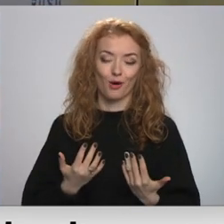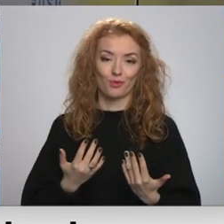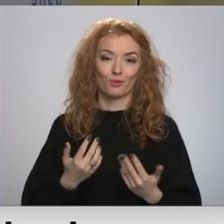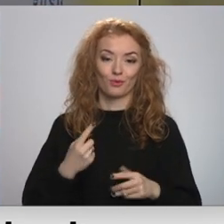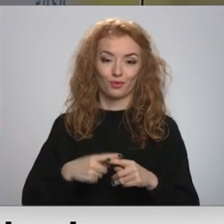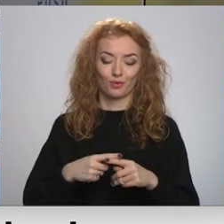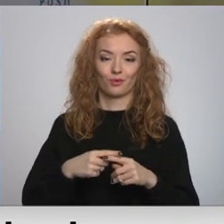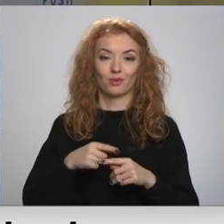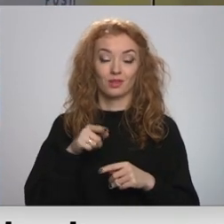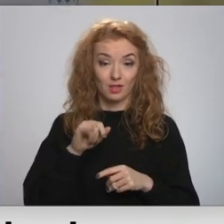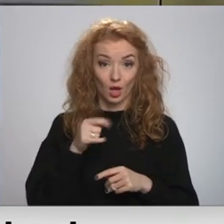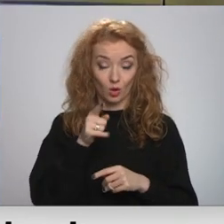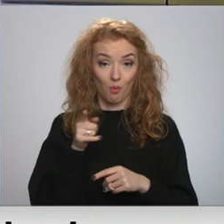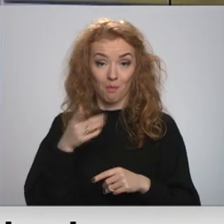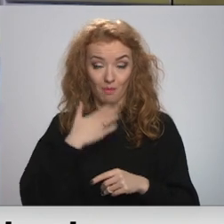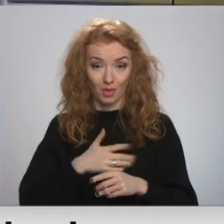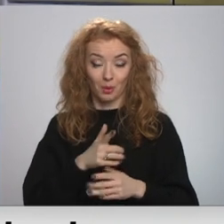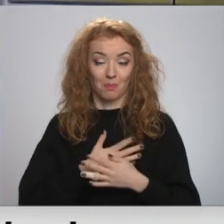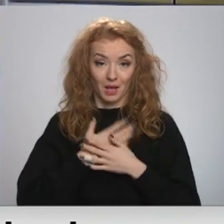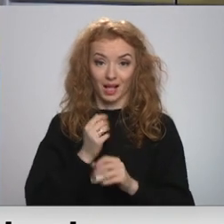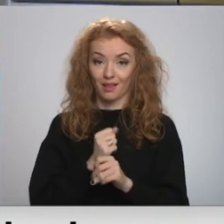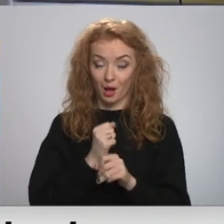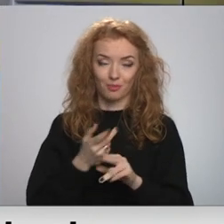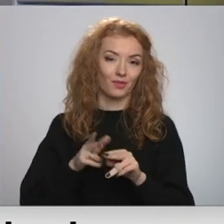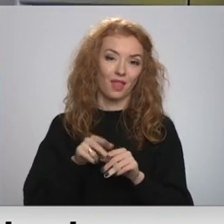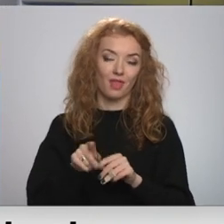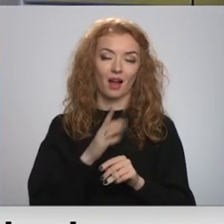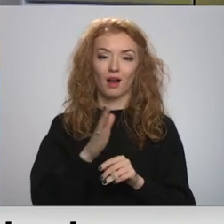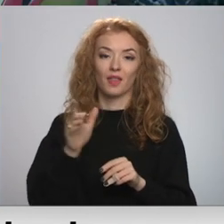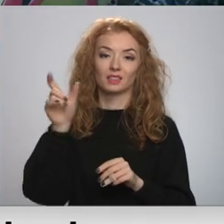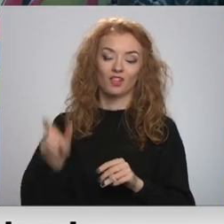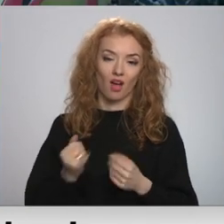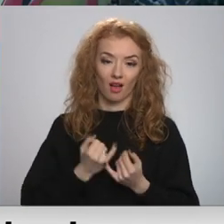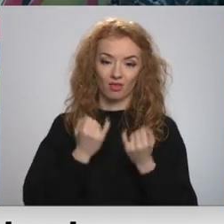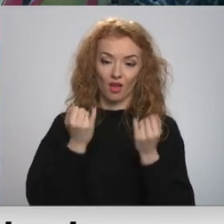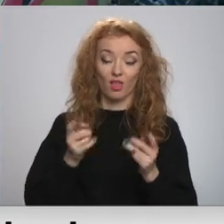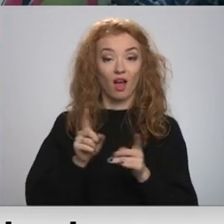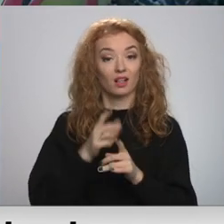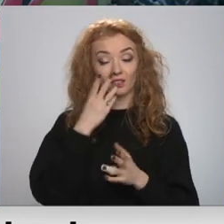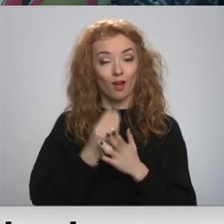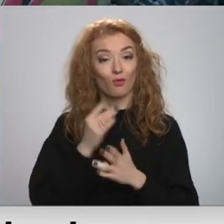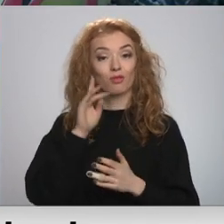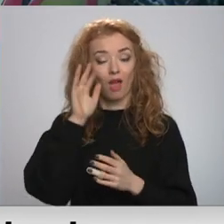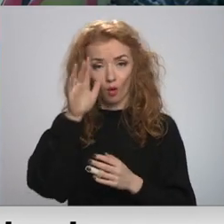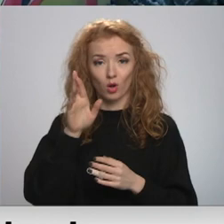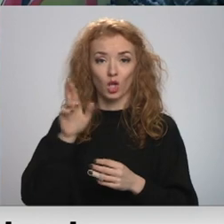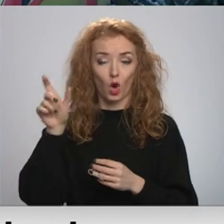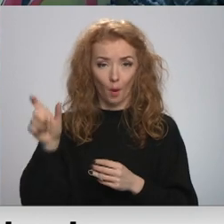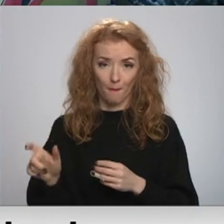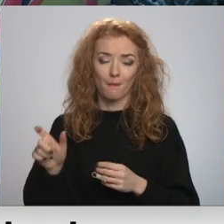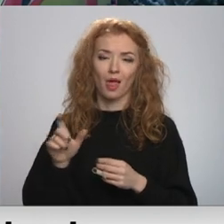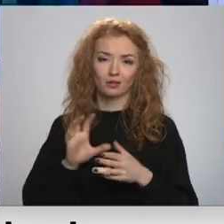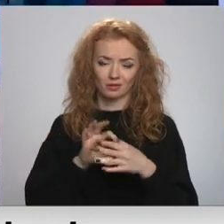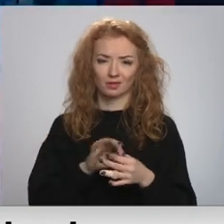augļas, tas, ko tu mīli, un tas ir, man liekas, tā ir katra cilvēka dāvana. Arī savu nākotni Roberts pārliecinoši saistē